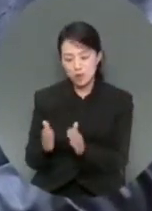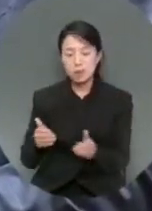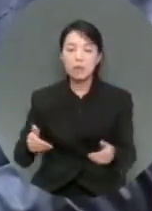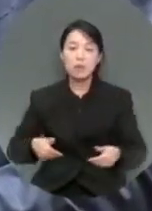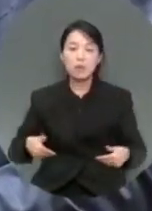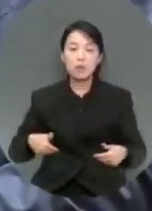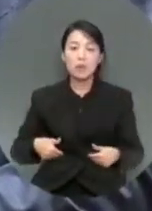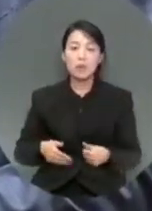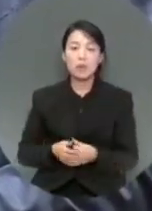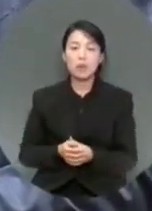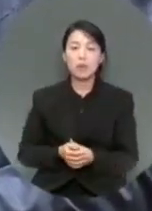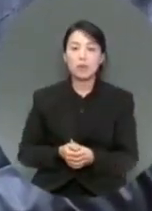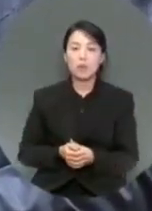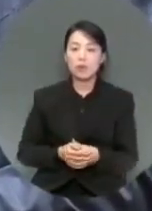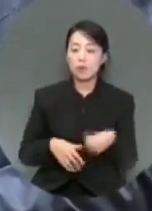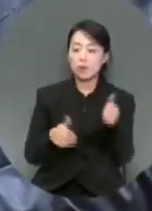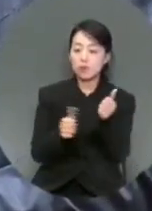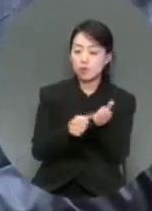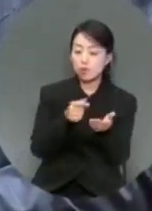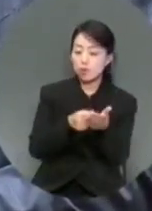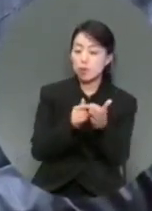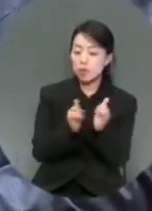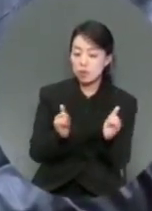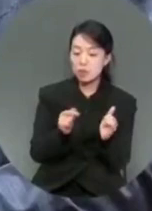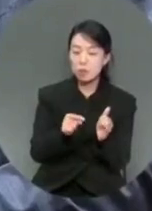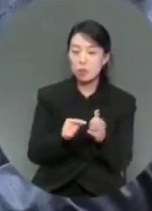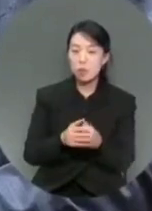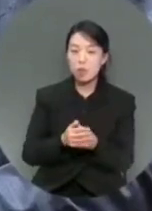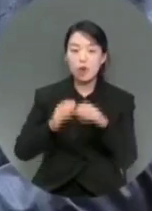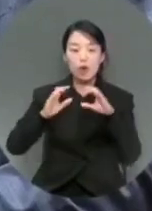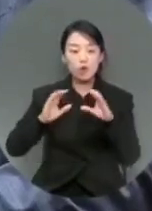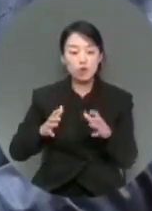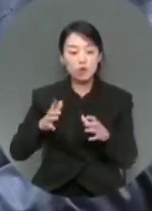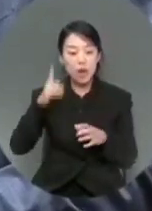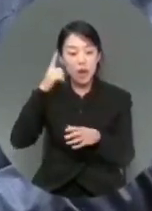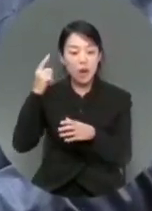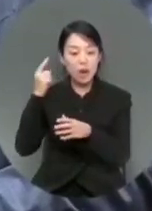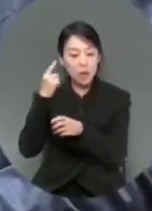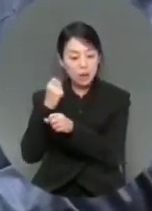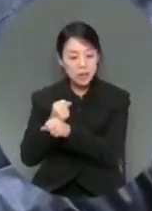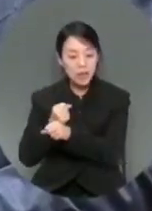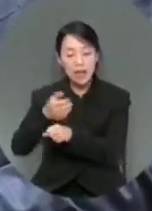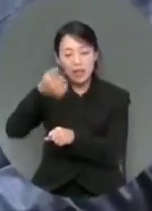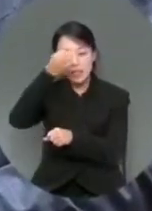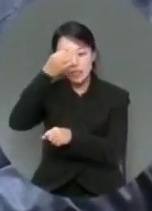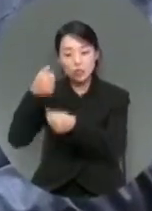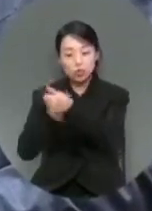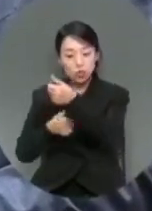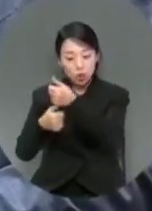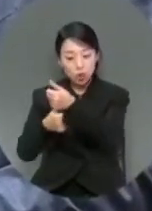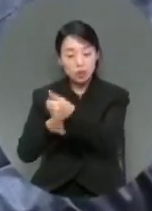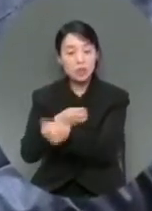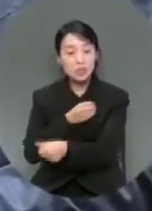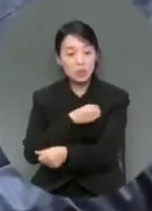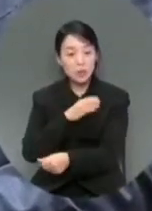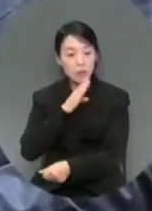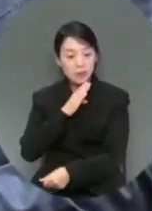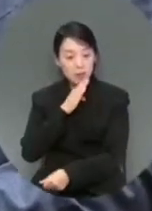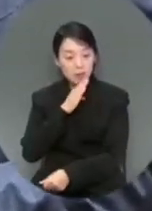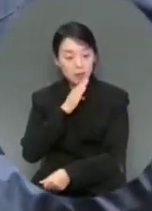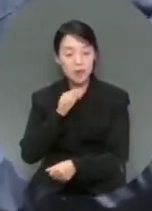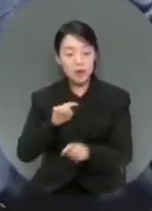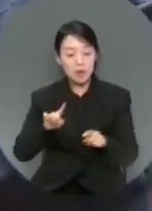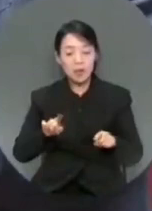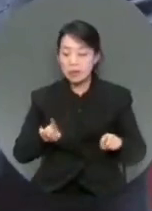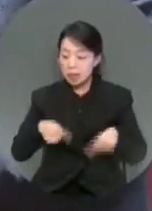지금. 부총리님도 저 뭐야 그 국가과학기술자문회 위원이시죠. 예. 참석하셨죠. 예. 그러면